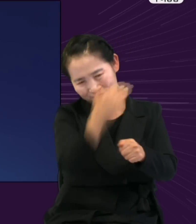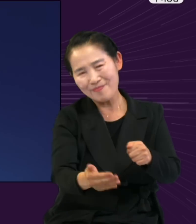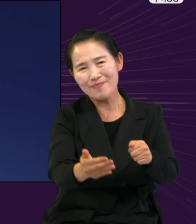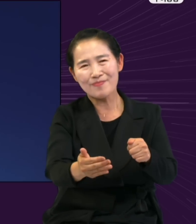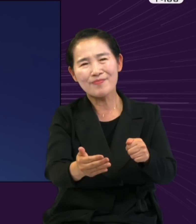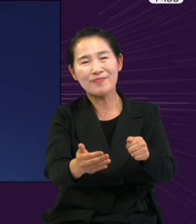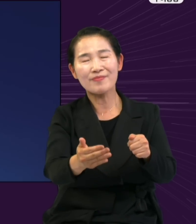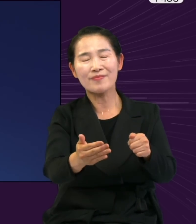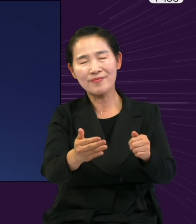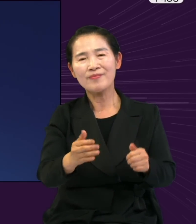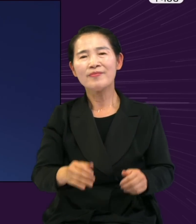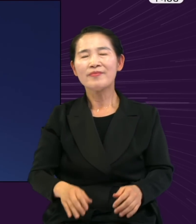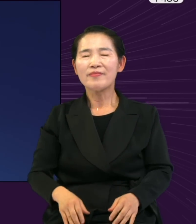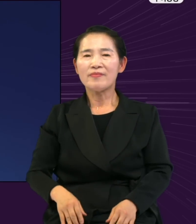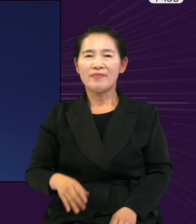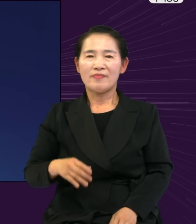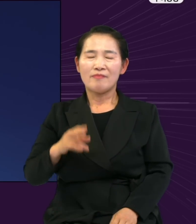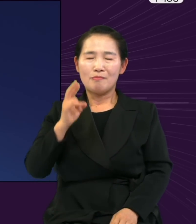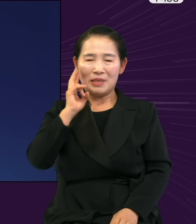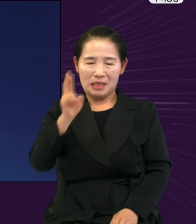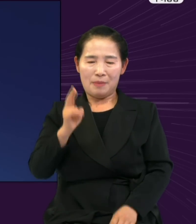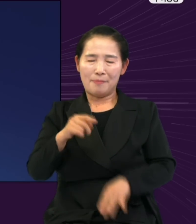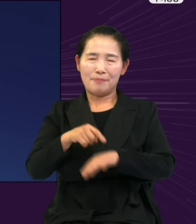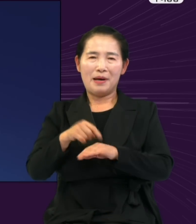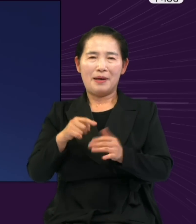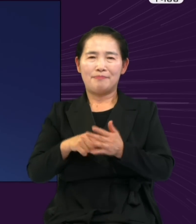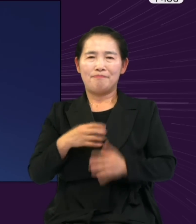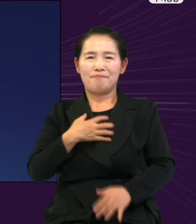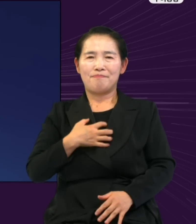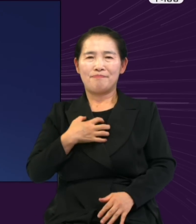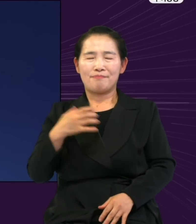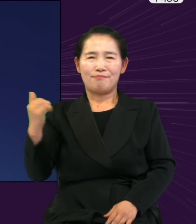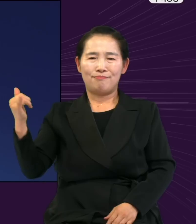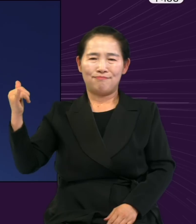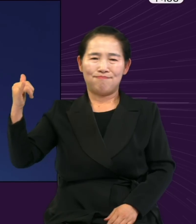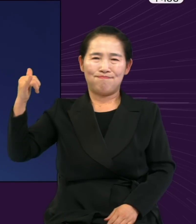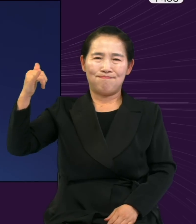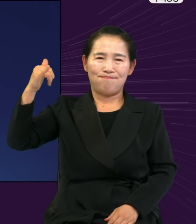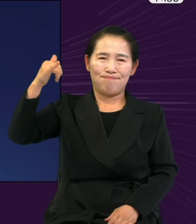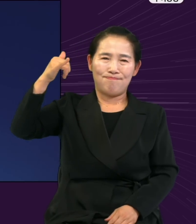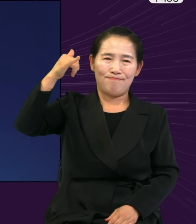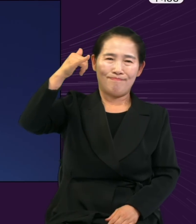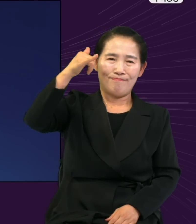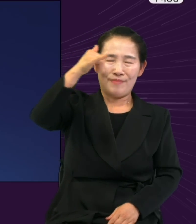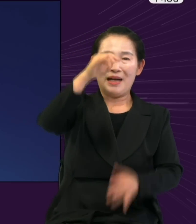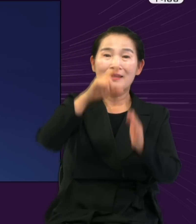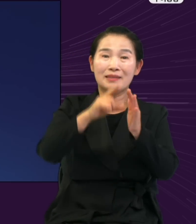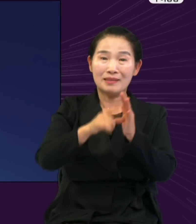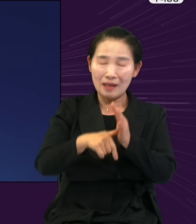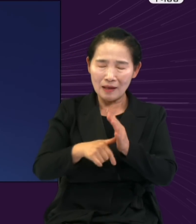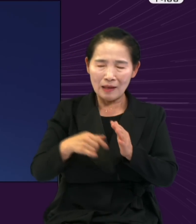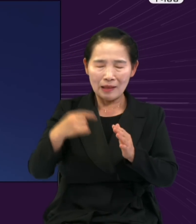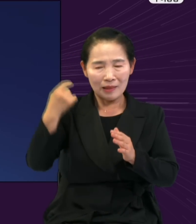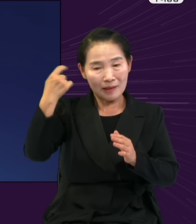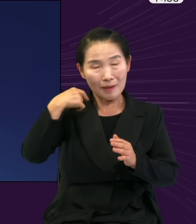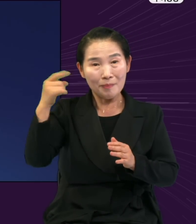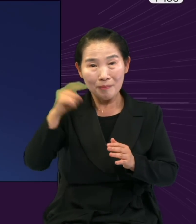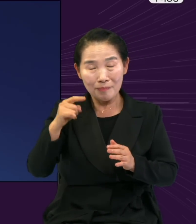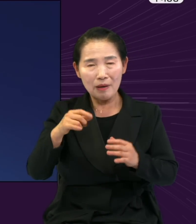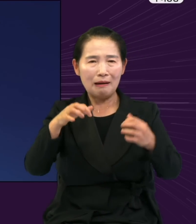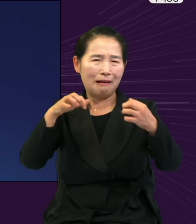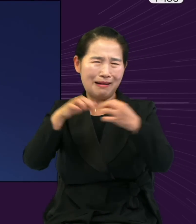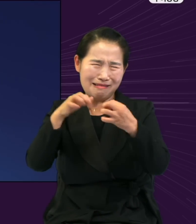비참했고 비행기를 타고 돌아오면서 저는 마치 전쟁터에서 온몸 팔과 다리가 잘려 피가 뚝뚝